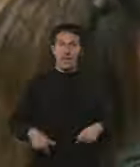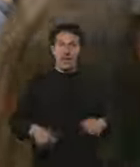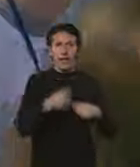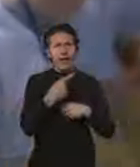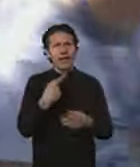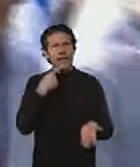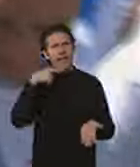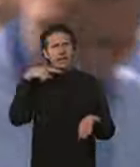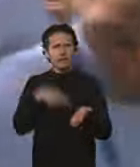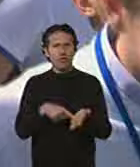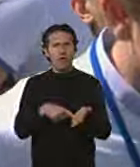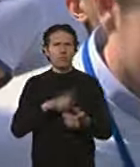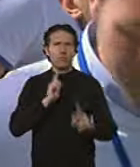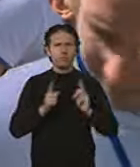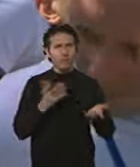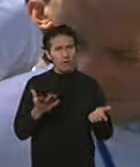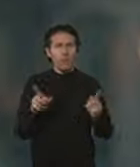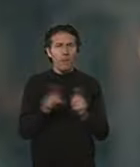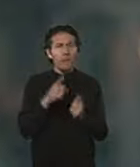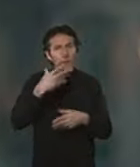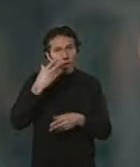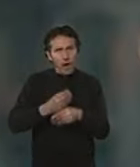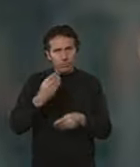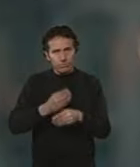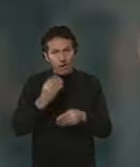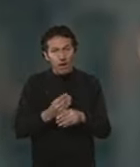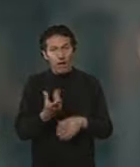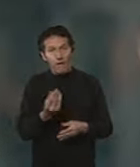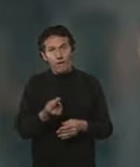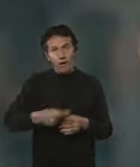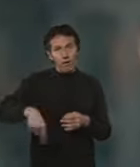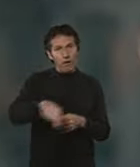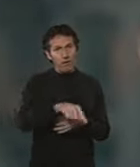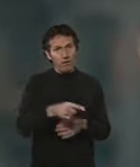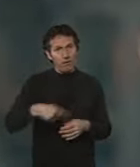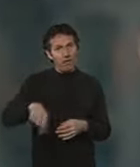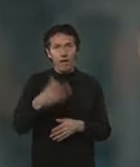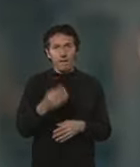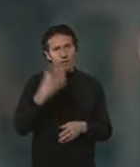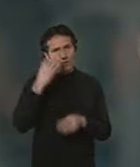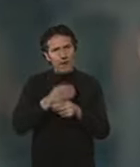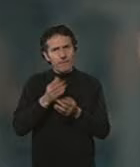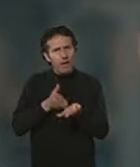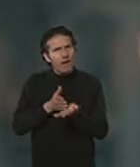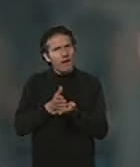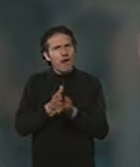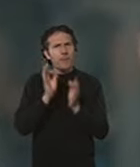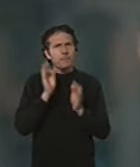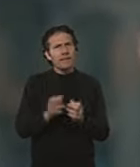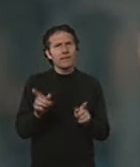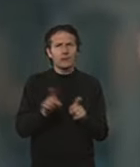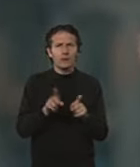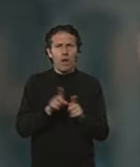de l'exigence où on apprendra aux enfants à nos enfants à tracer la frontière la